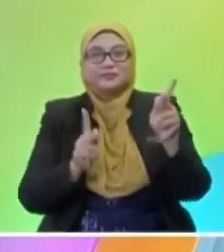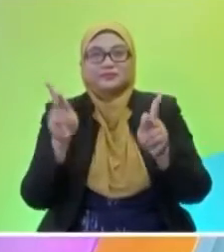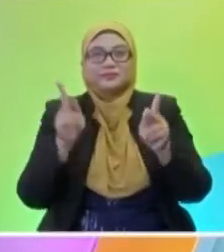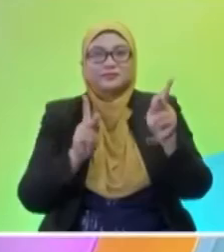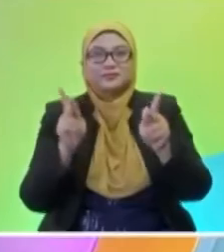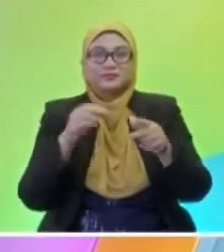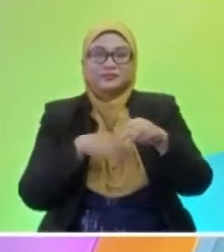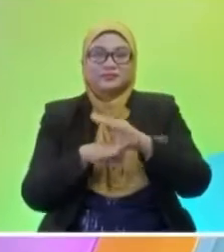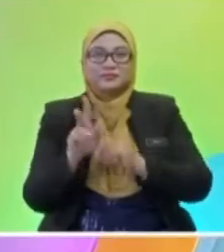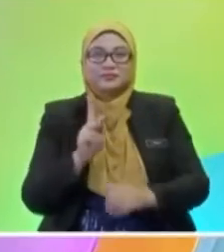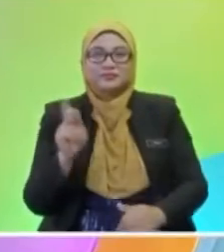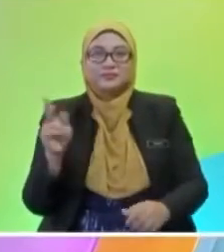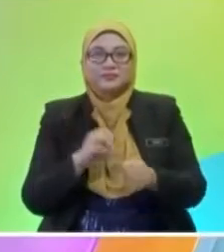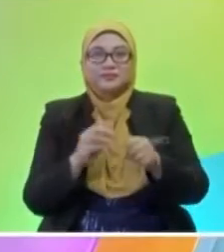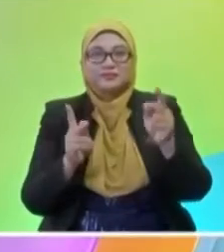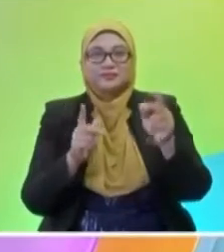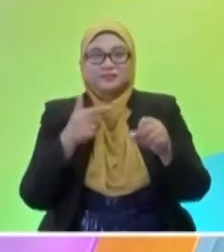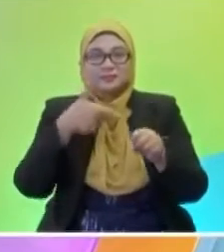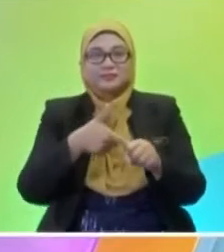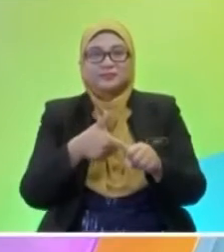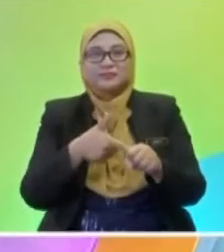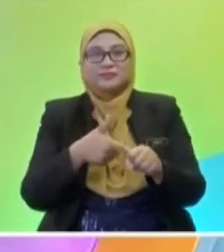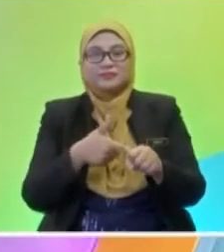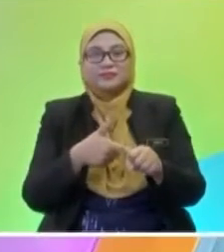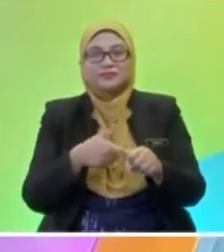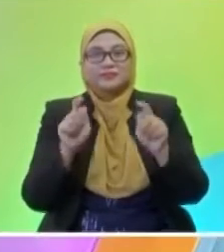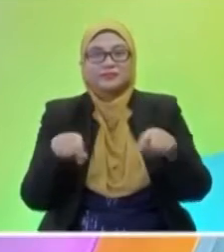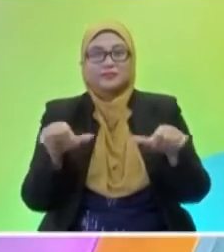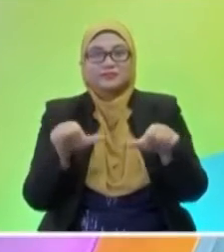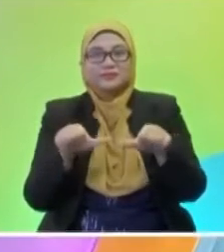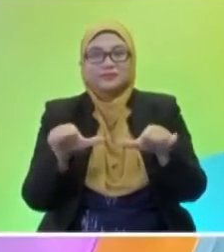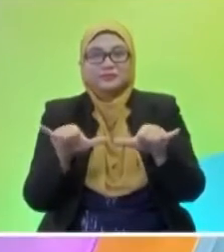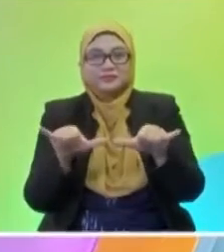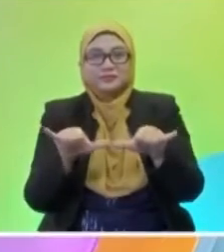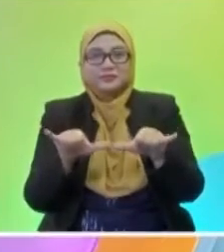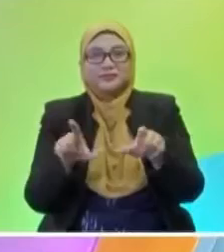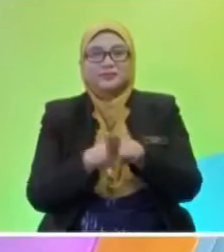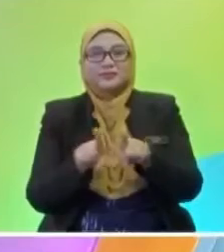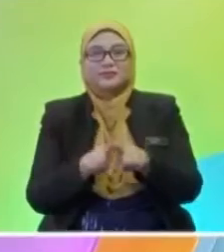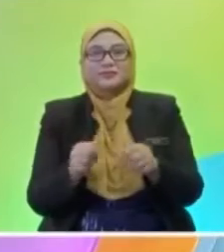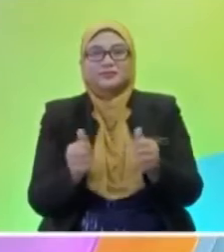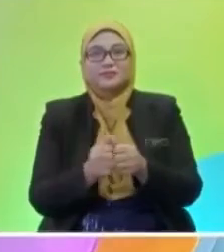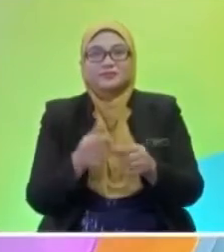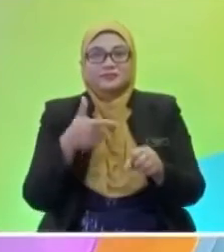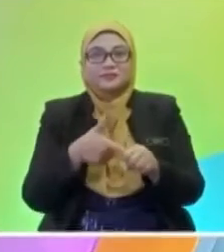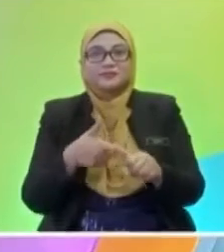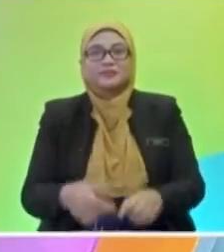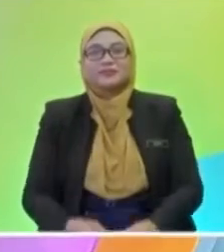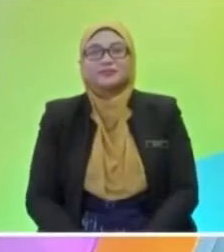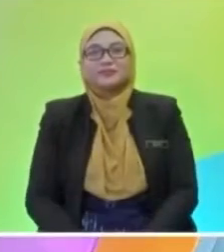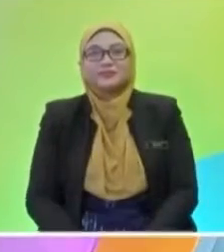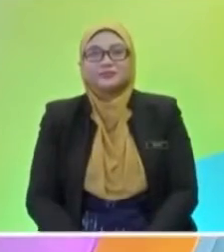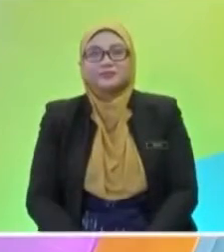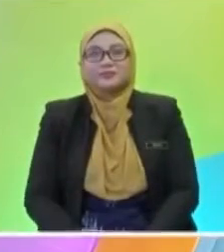kita masukkan. Jadi lubang ni kena saiz sama dengan gear. Ya, saiz sama. Rod gearnya. Okey. Jadi Syafiqah teruskan, cikgu